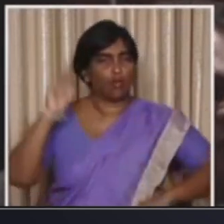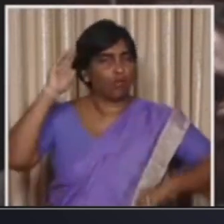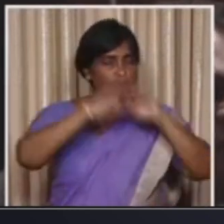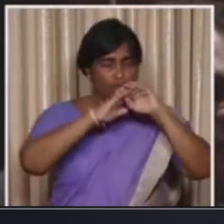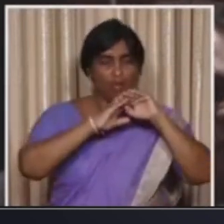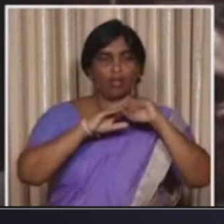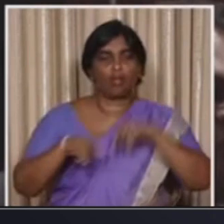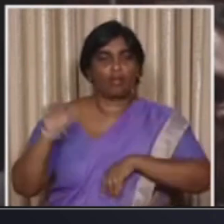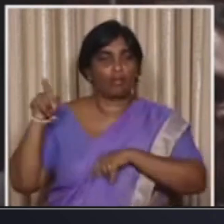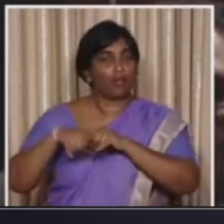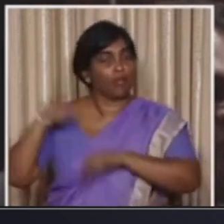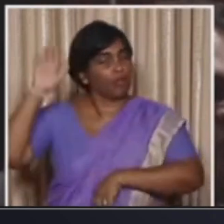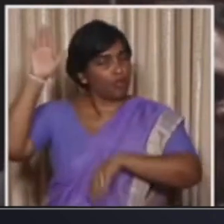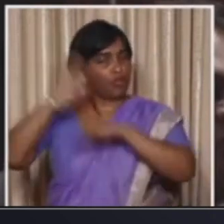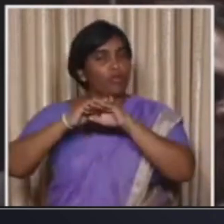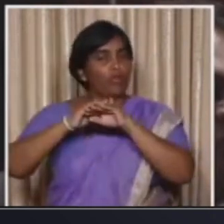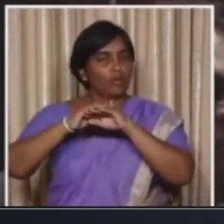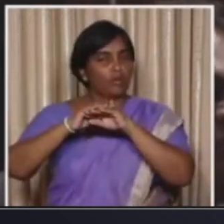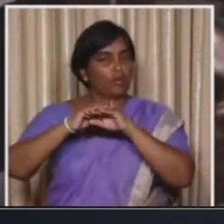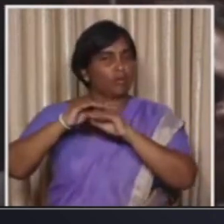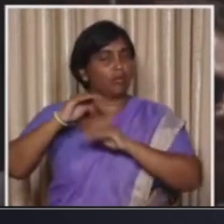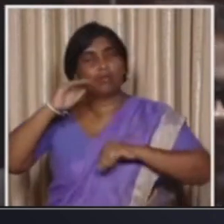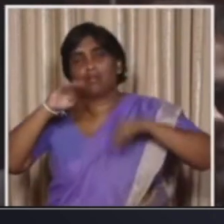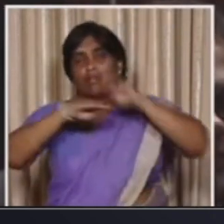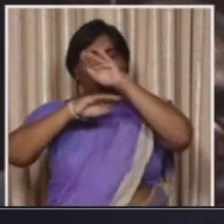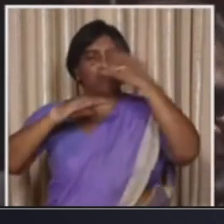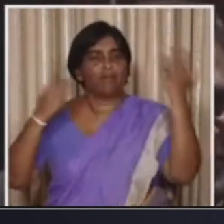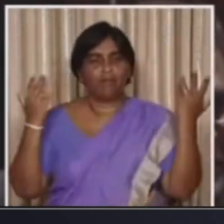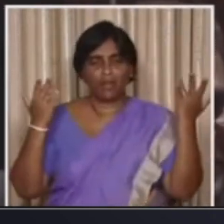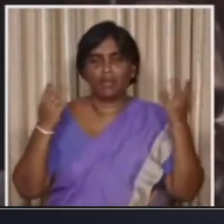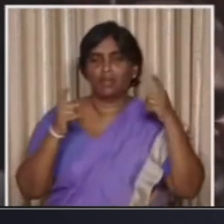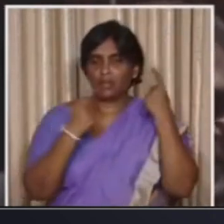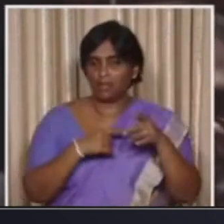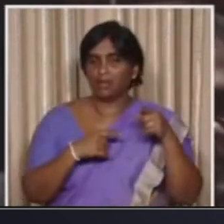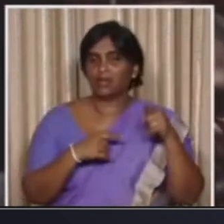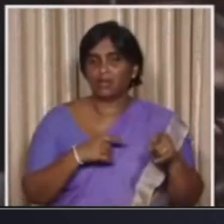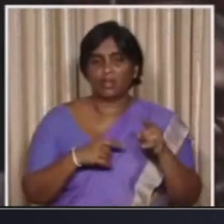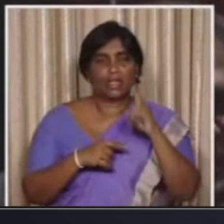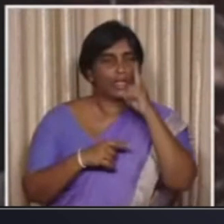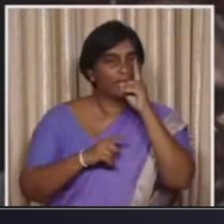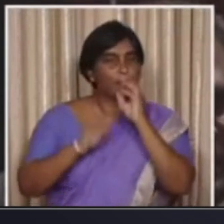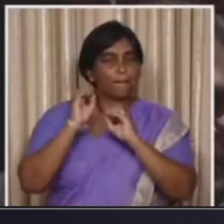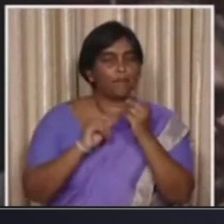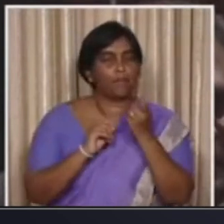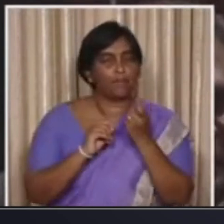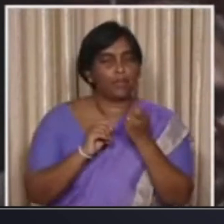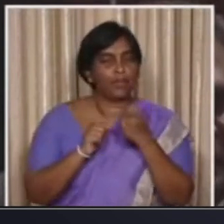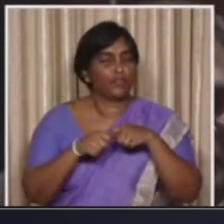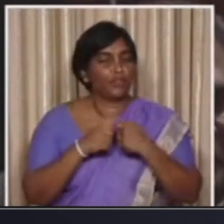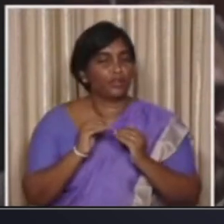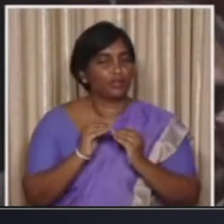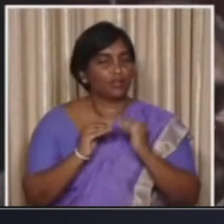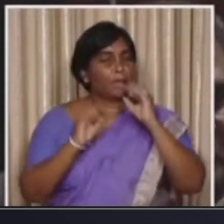thiyena nan me avurudde uparimey aayata uparimeyata yanna daranne e nisa 100% kin aarthike uddamane